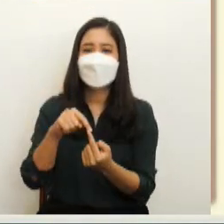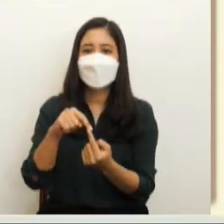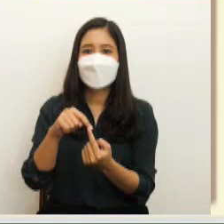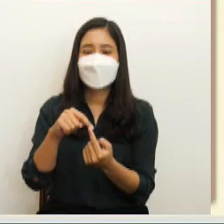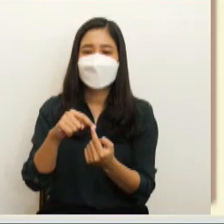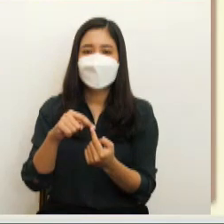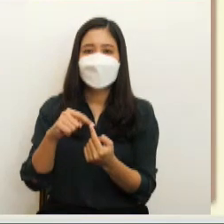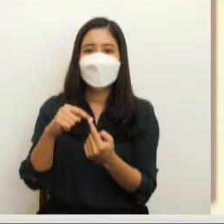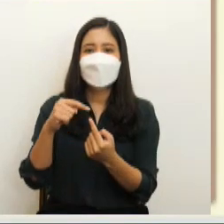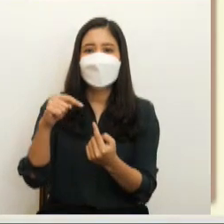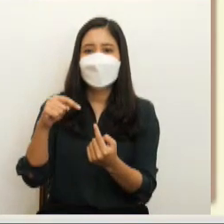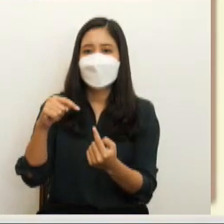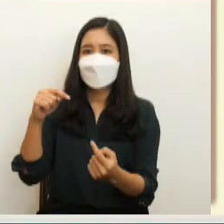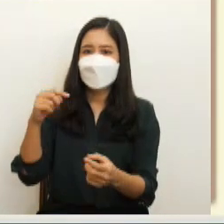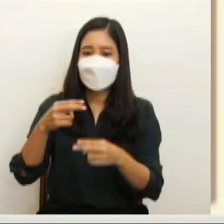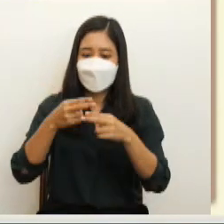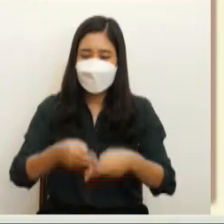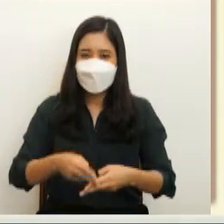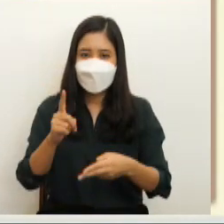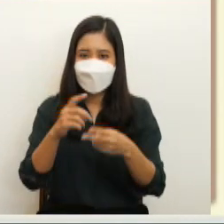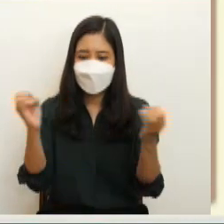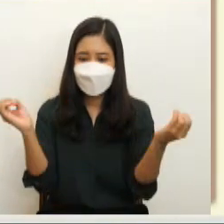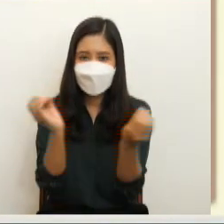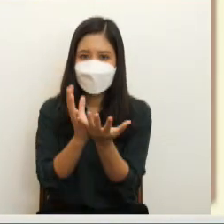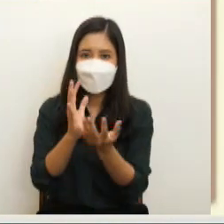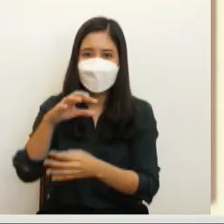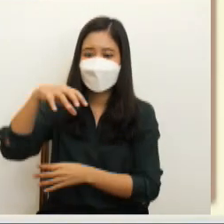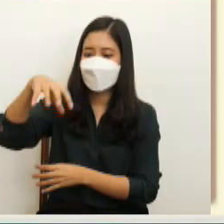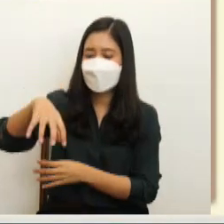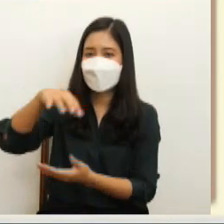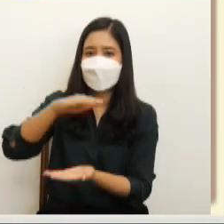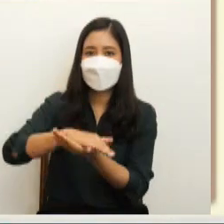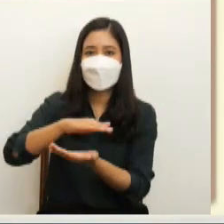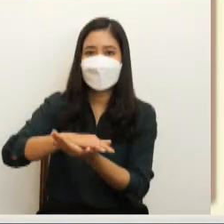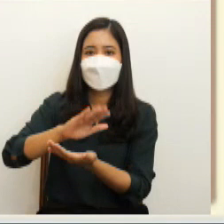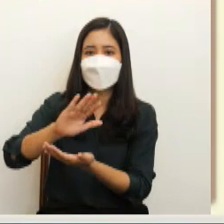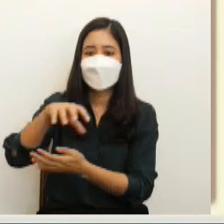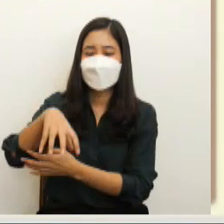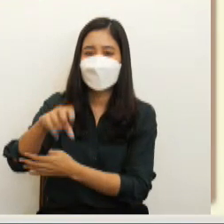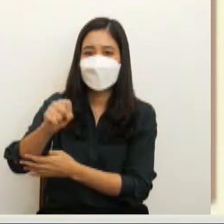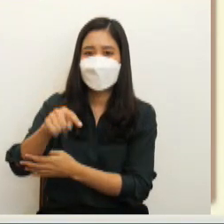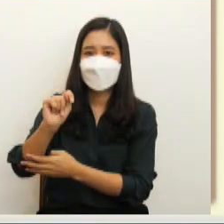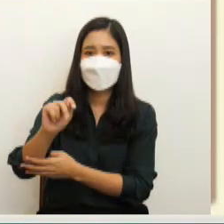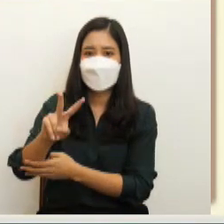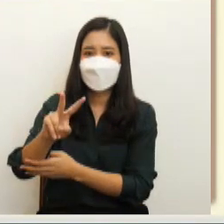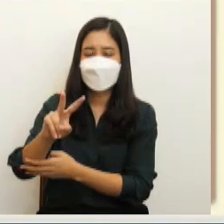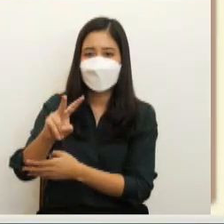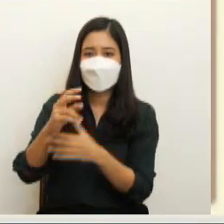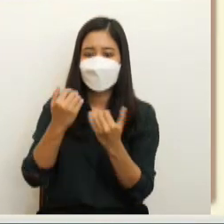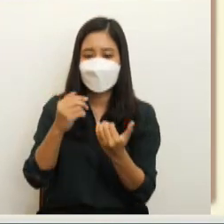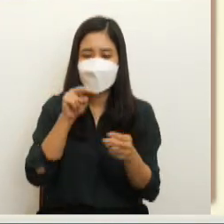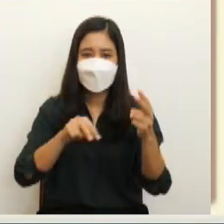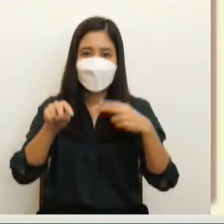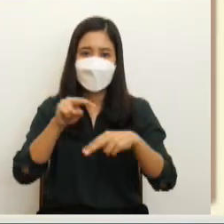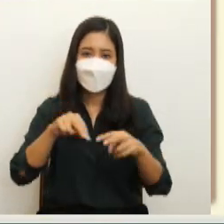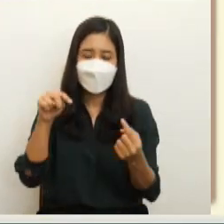บางอย่างครับโดยเฉพาะเป็นผลกระทบต่อสถานศึกษาของท่านดร.อมพรเนี่ยแหละครับซึ่งเรามีอยู่ประมาณ 30,000 โรงเรียนนะครับสิ่